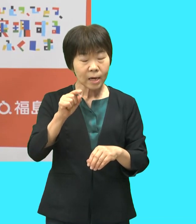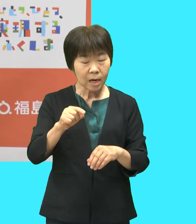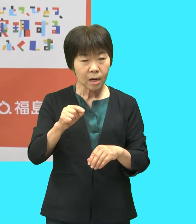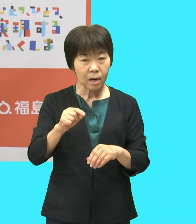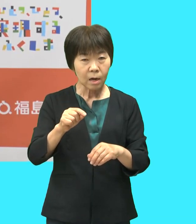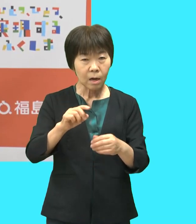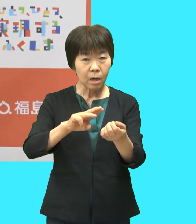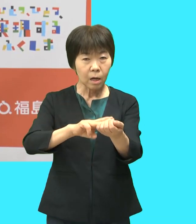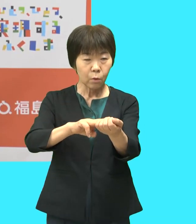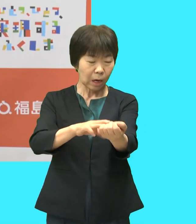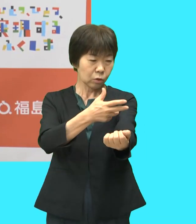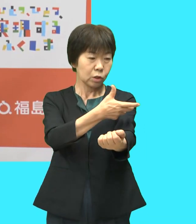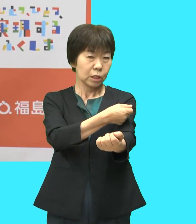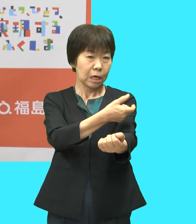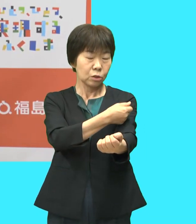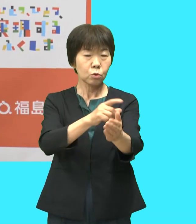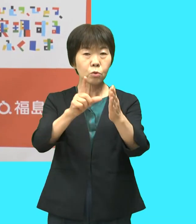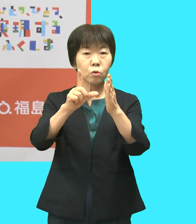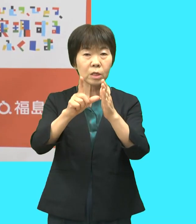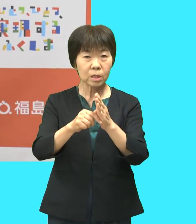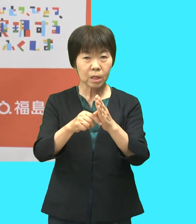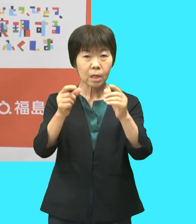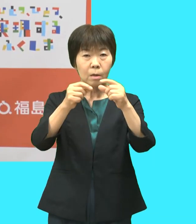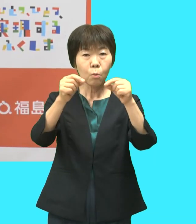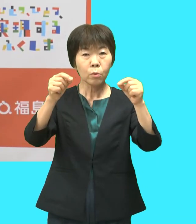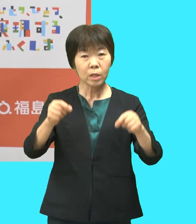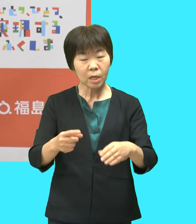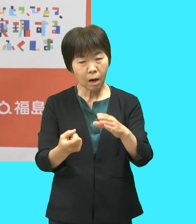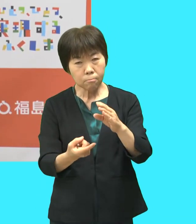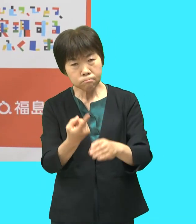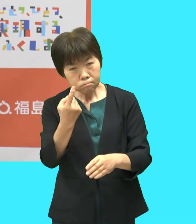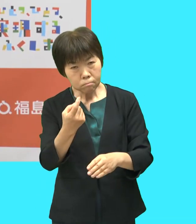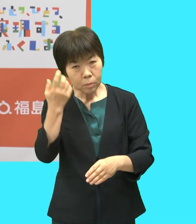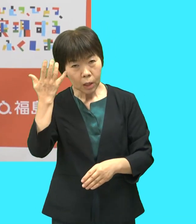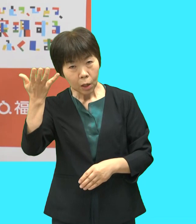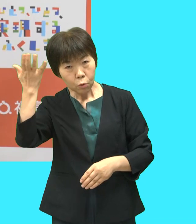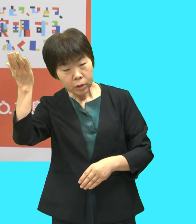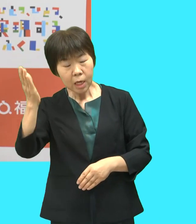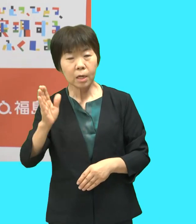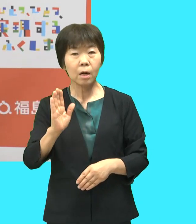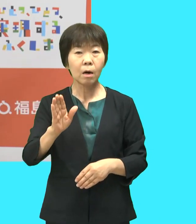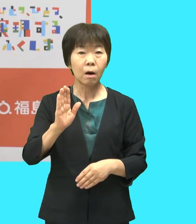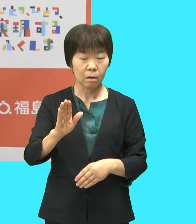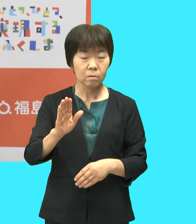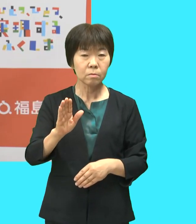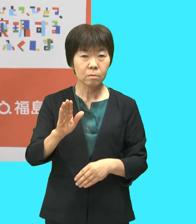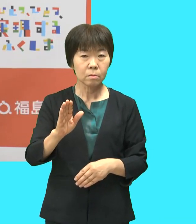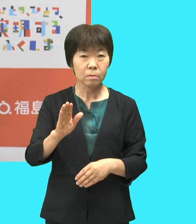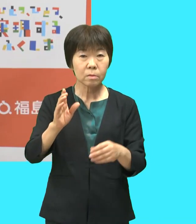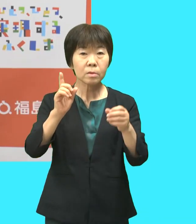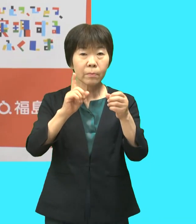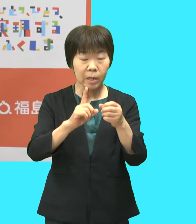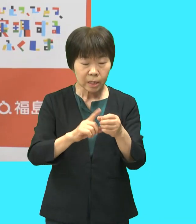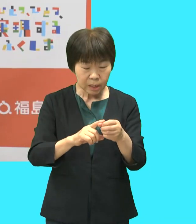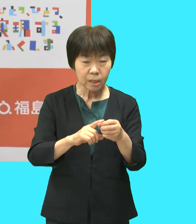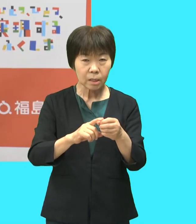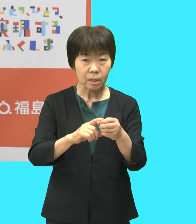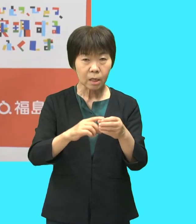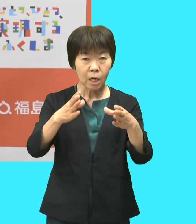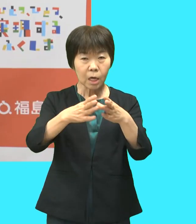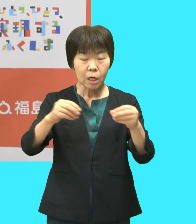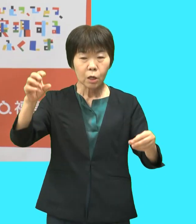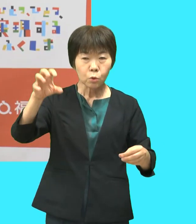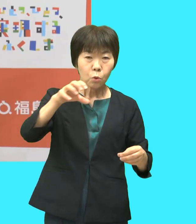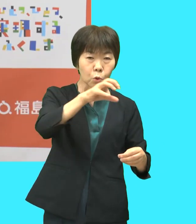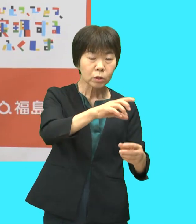種の際にやはり顕在化する可能性があるということで、福島県としてですね、各都道府県に